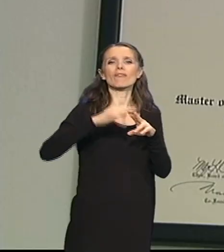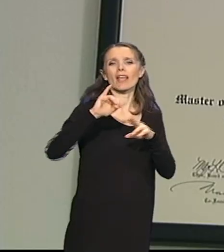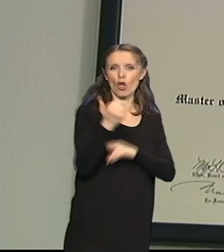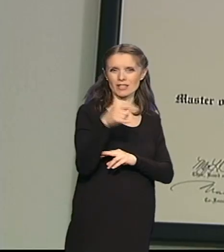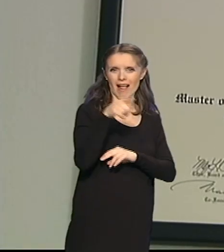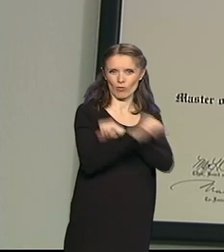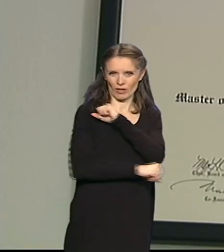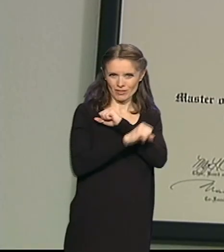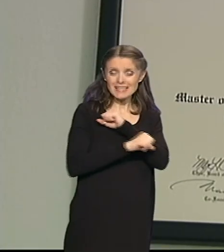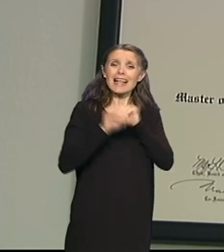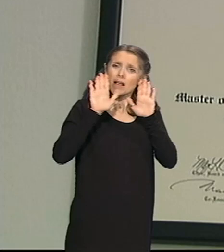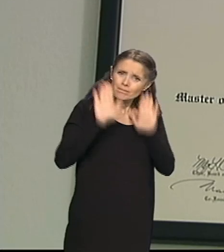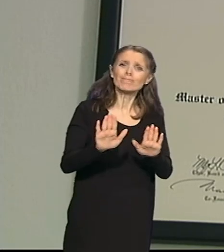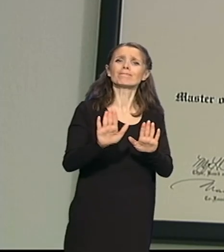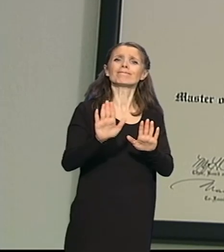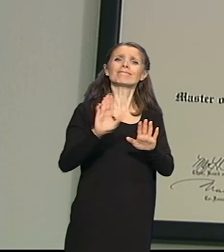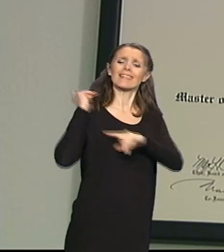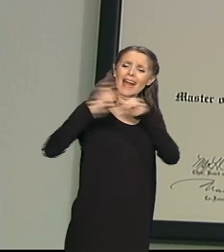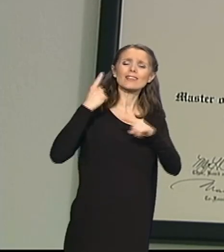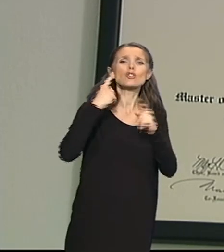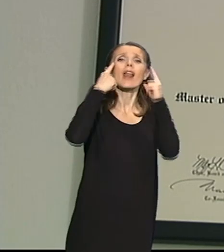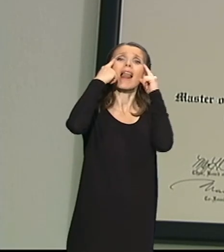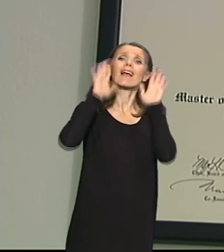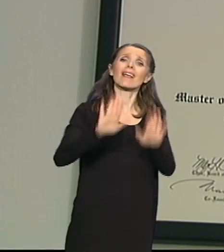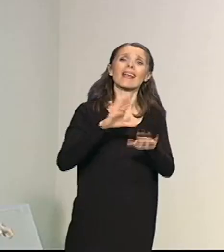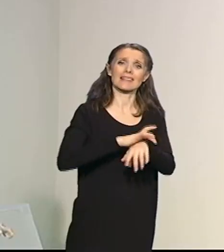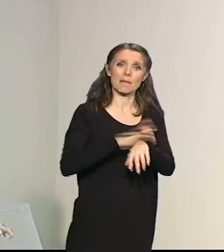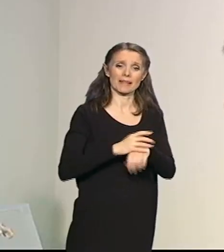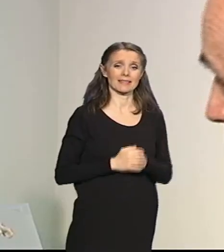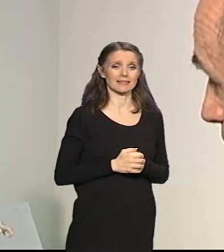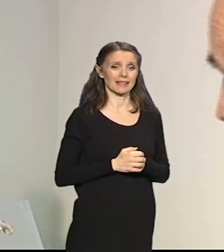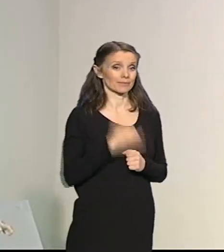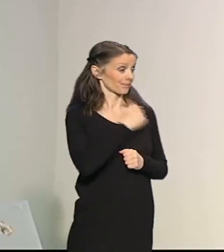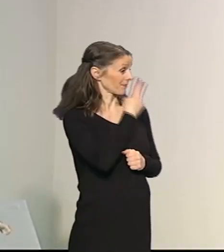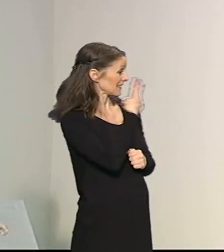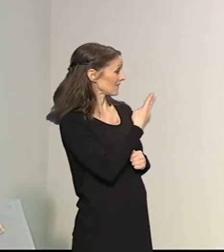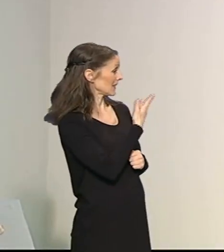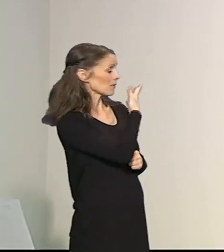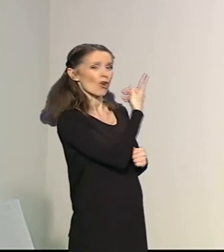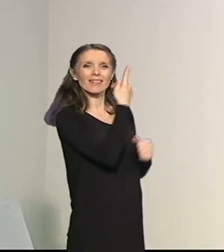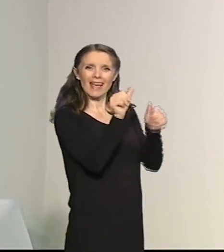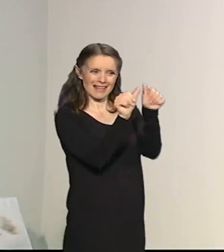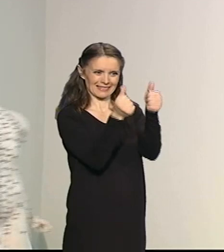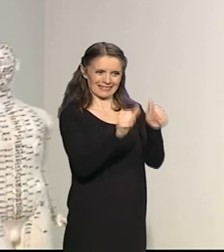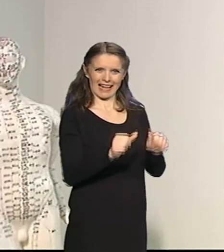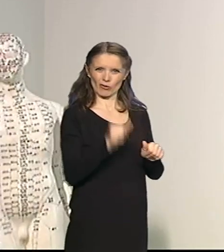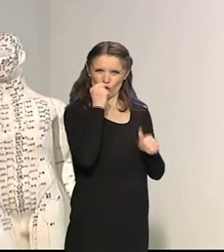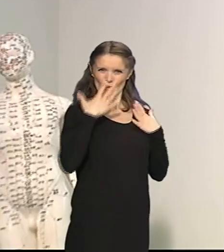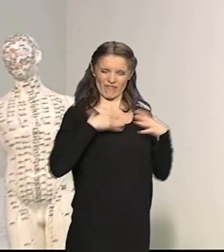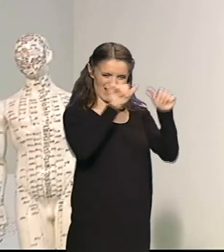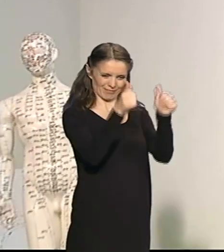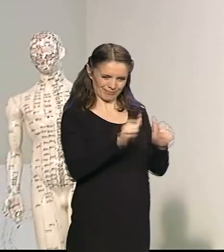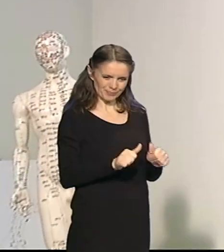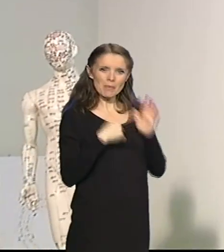University of Traditional Chinese Medicine. I sad ovde je iza vas vidimo jednu statuu, zapravo to su sve tačke na